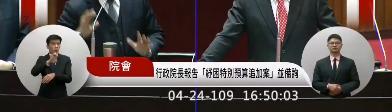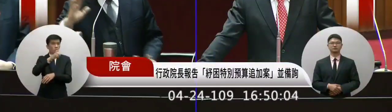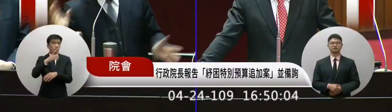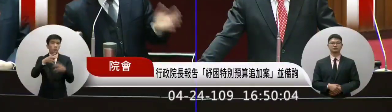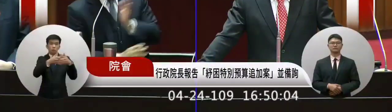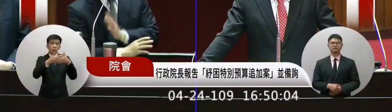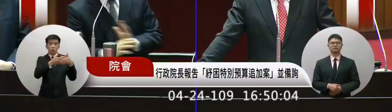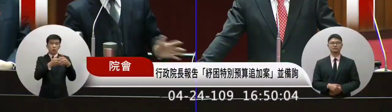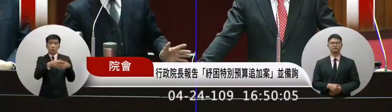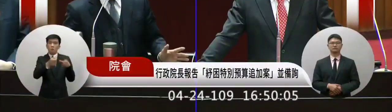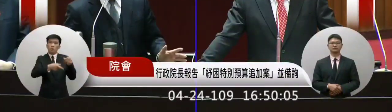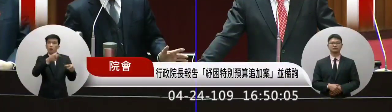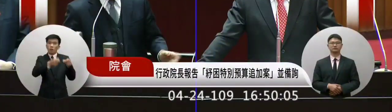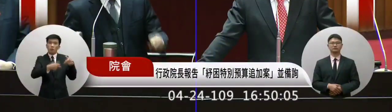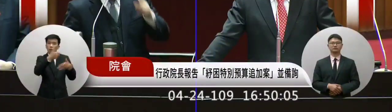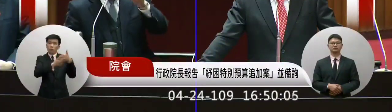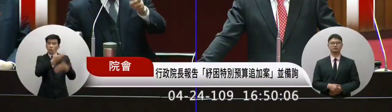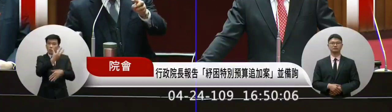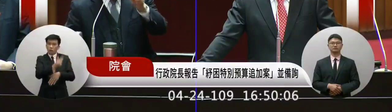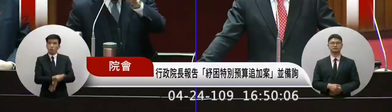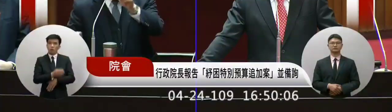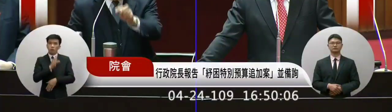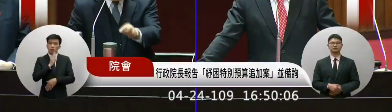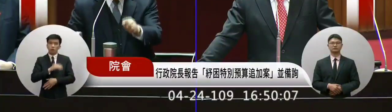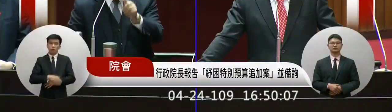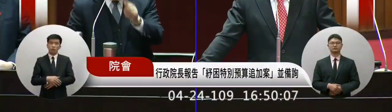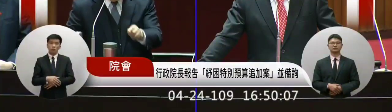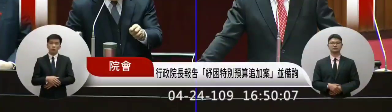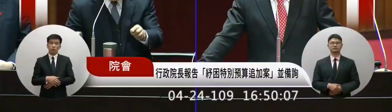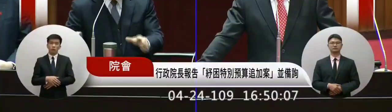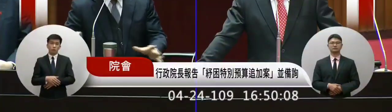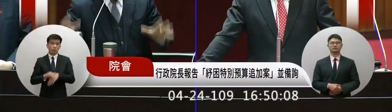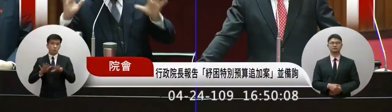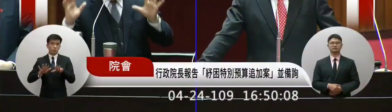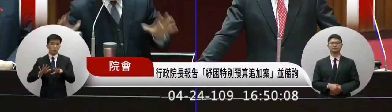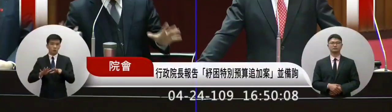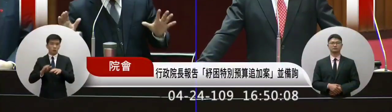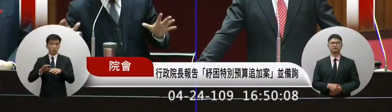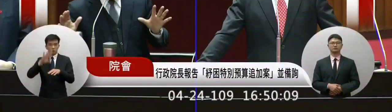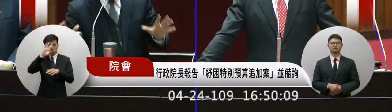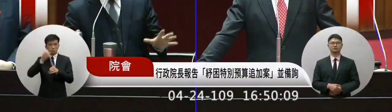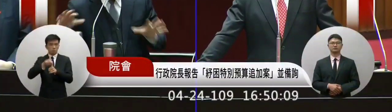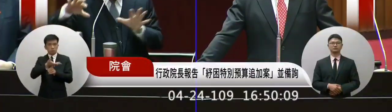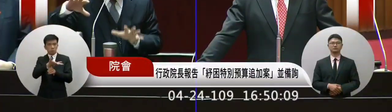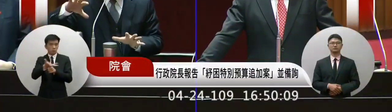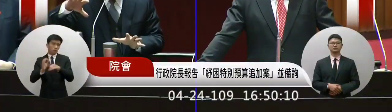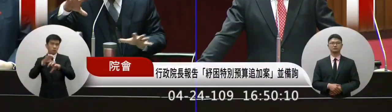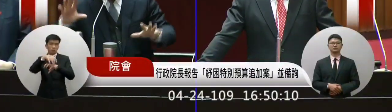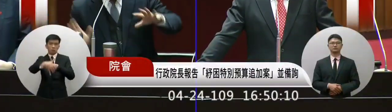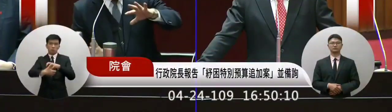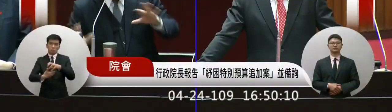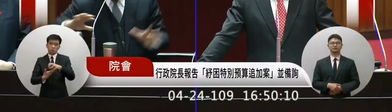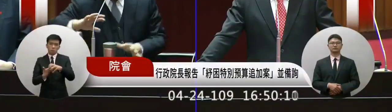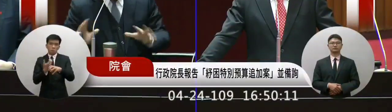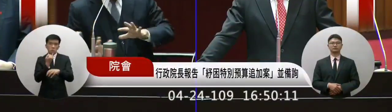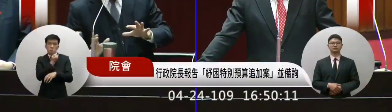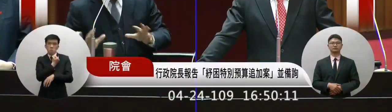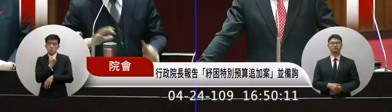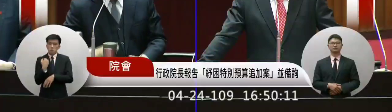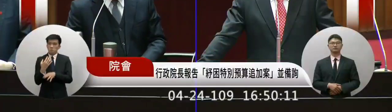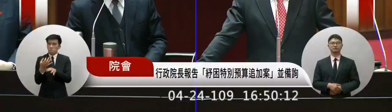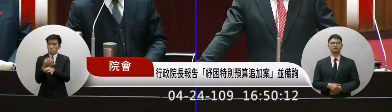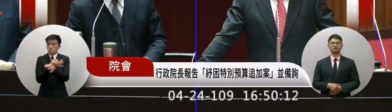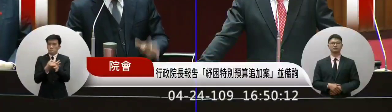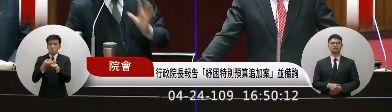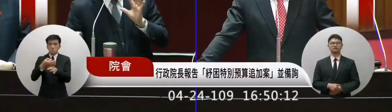费市场也发生重大变化，所以因这一次疫情，全世界恐怕整个经济体